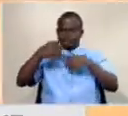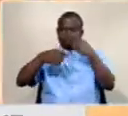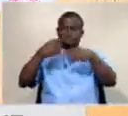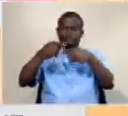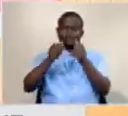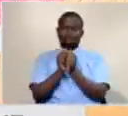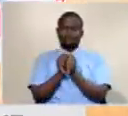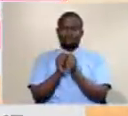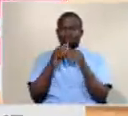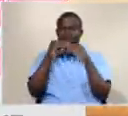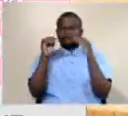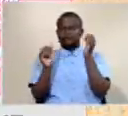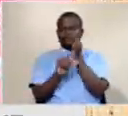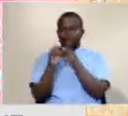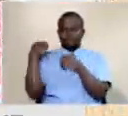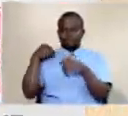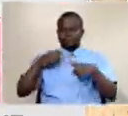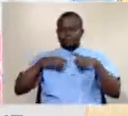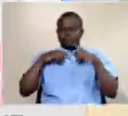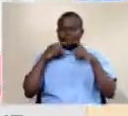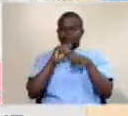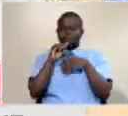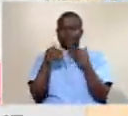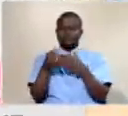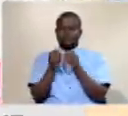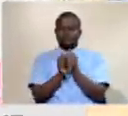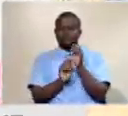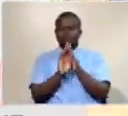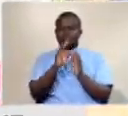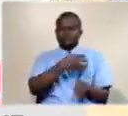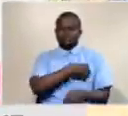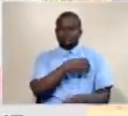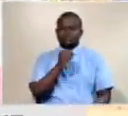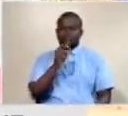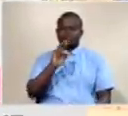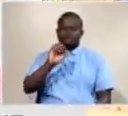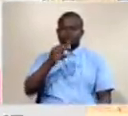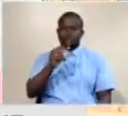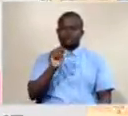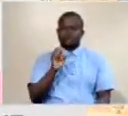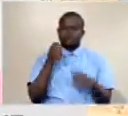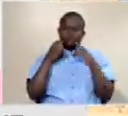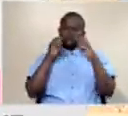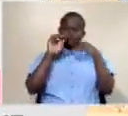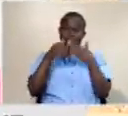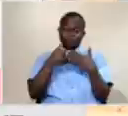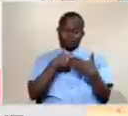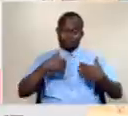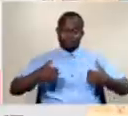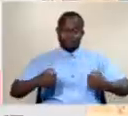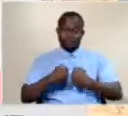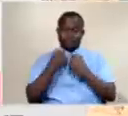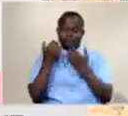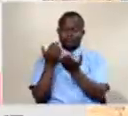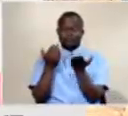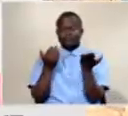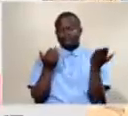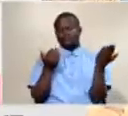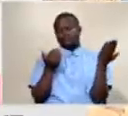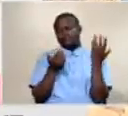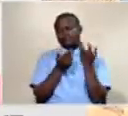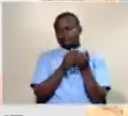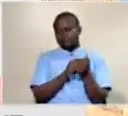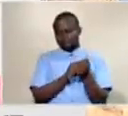kugwa umuyobozi wungirije ushinzwe imibereho y'abaturage n'iterambere ry'ubukungu Martin Rugene yavuze ko abagizweho ingaruka n'ibi biza